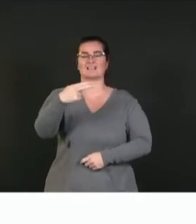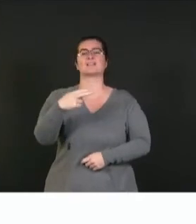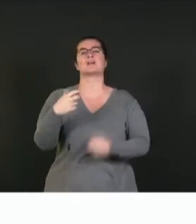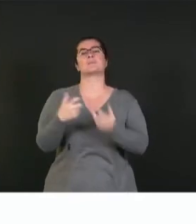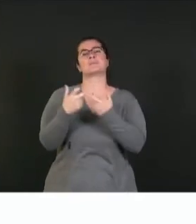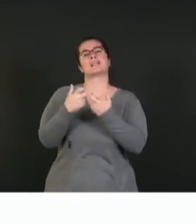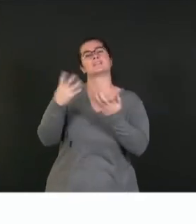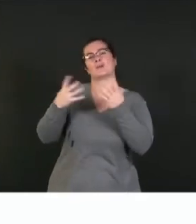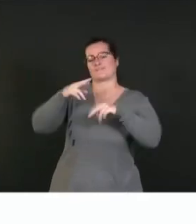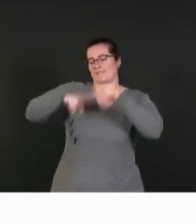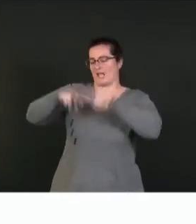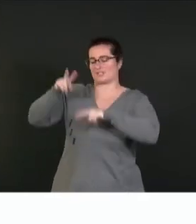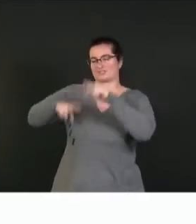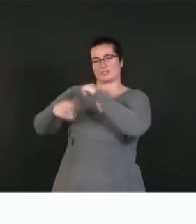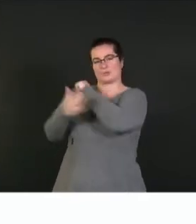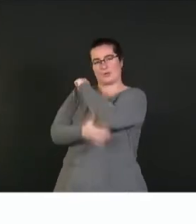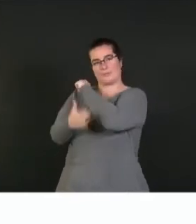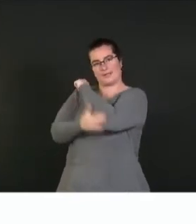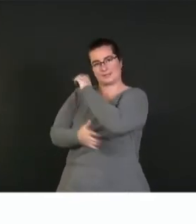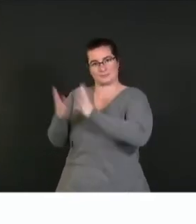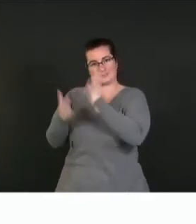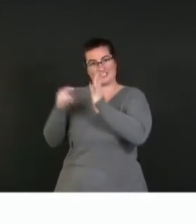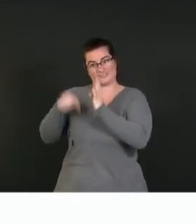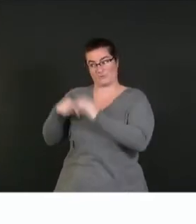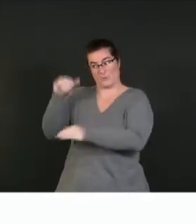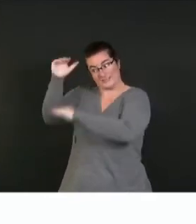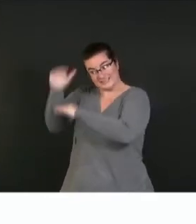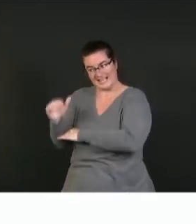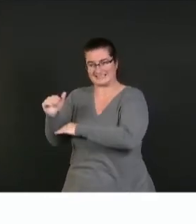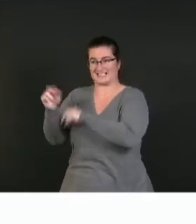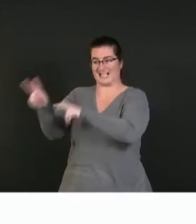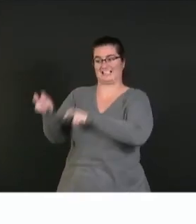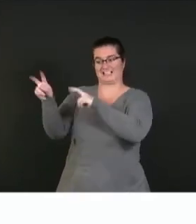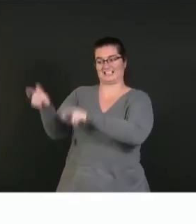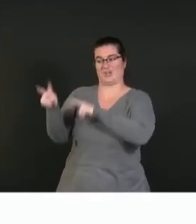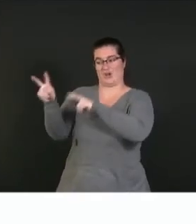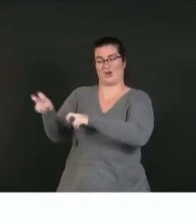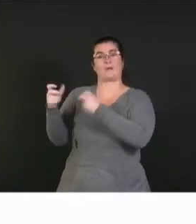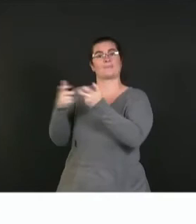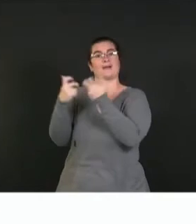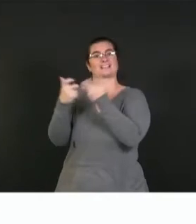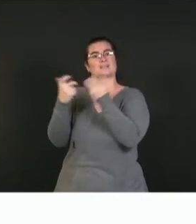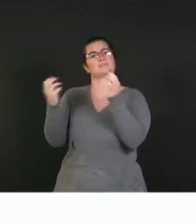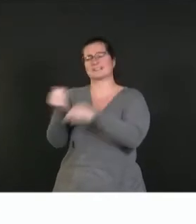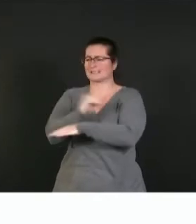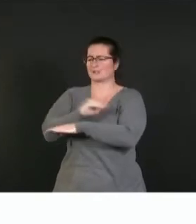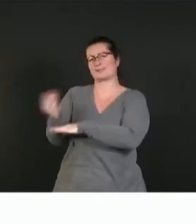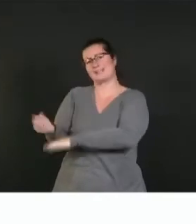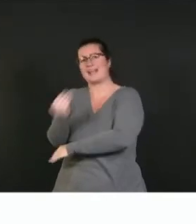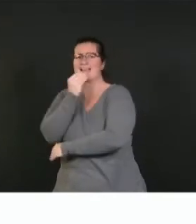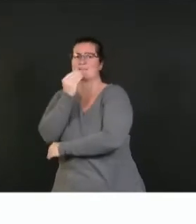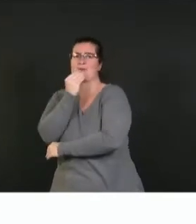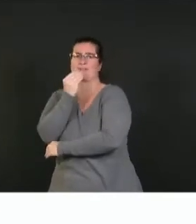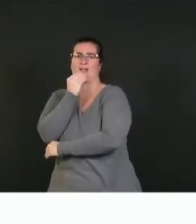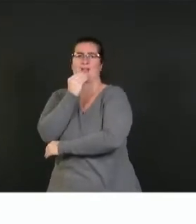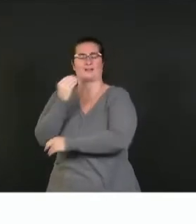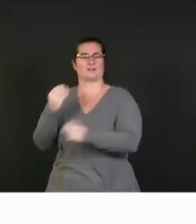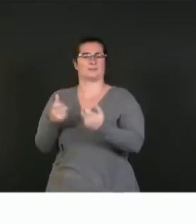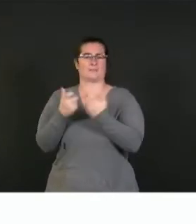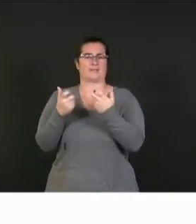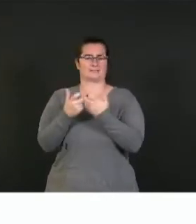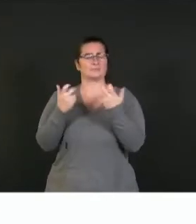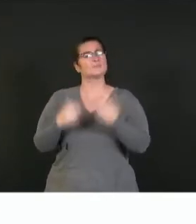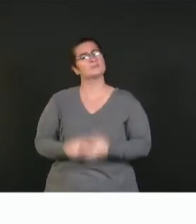n'y a-t-il pas aussi un enjeu de préservation des terres agricoles pour notre sécurité alimentaire? Vous l'avez évoqué tout à l'heure en évoquant un projet, on ne va pas avoir le